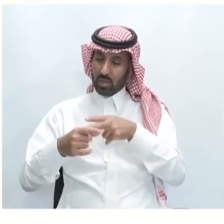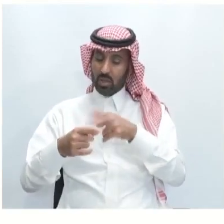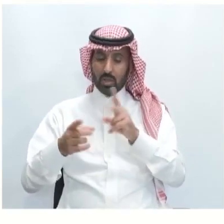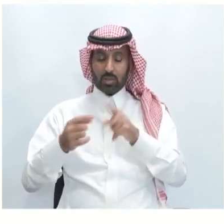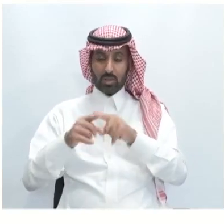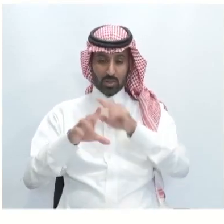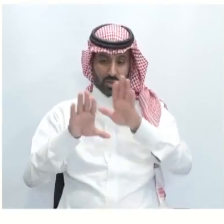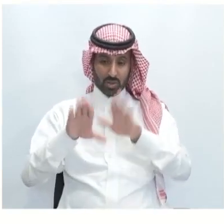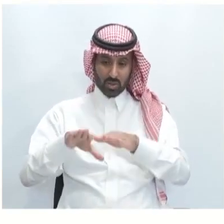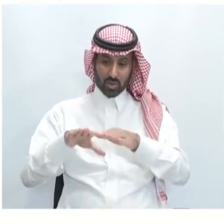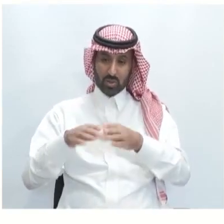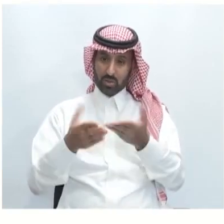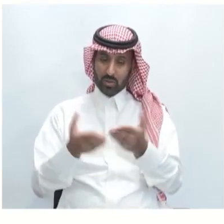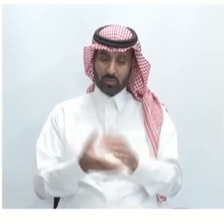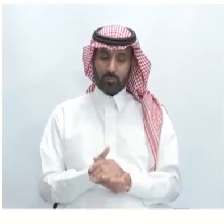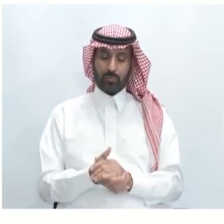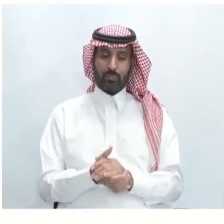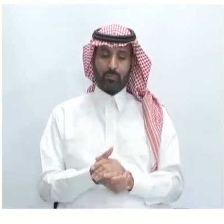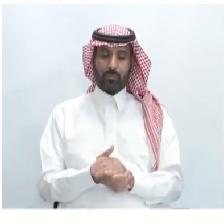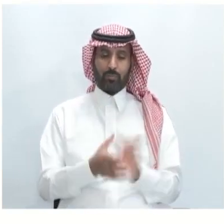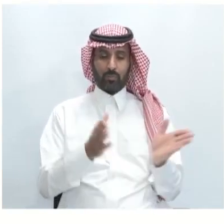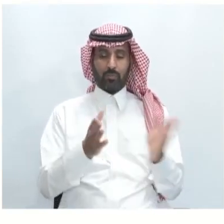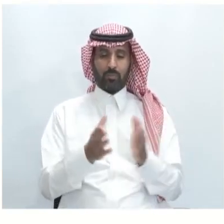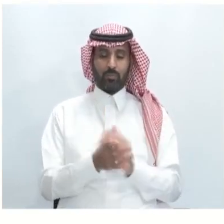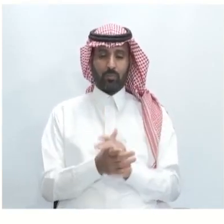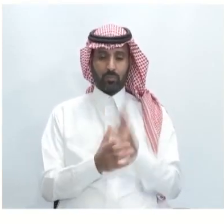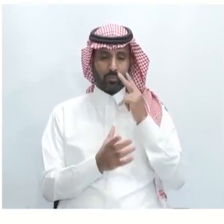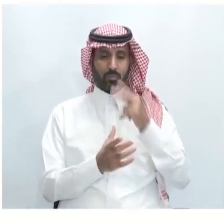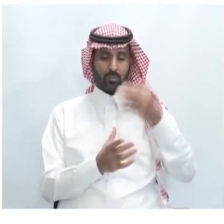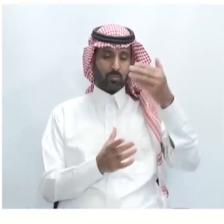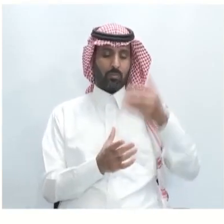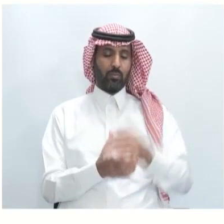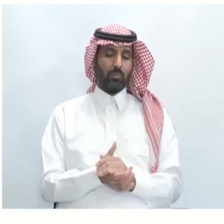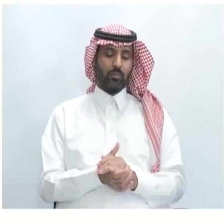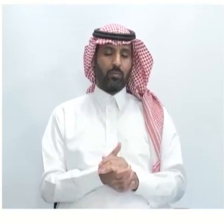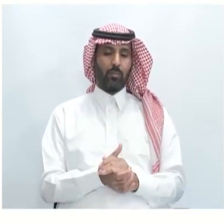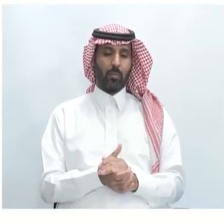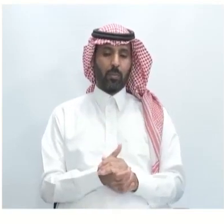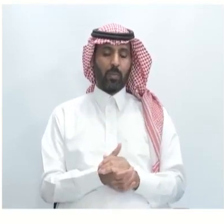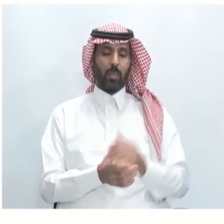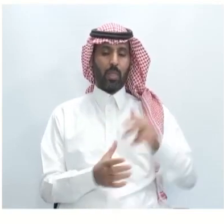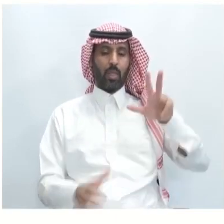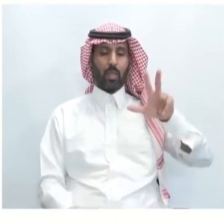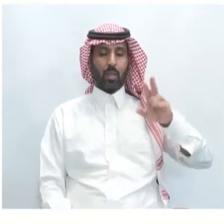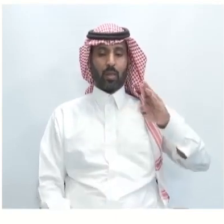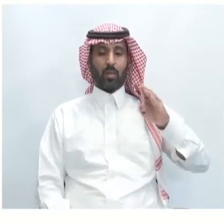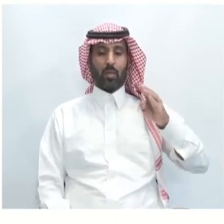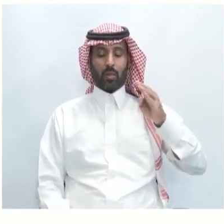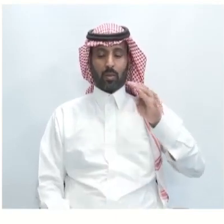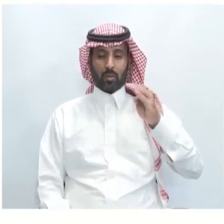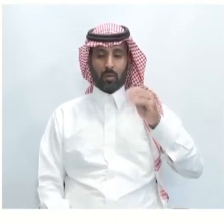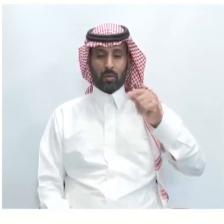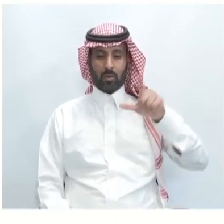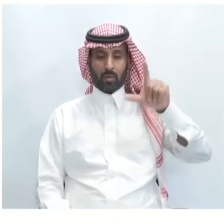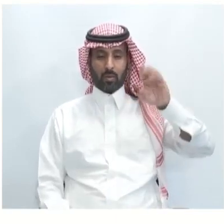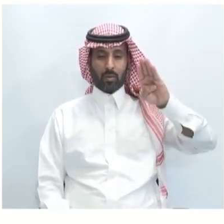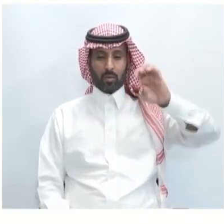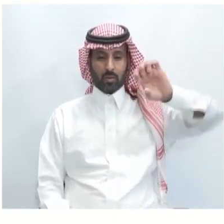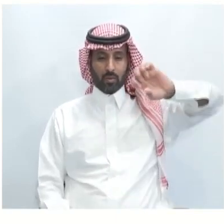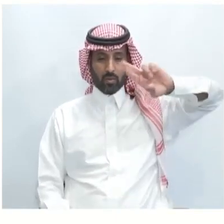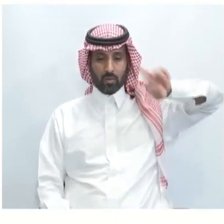في حاله الاتزان لاحظ لدينا الان هذه الجلوكوز بالنسبه